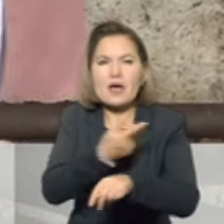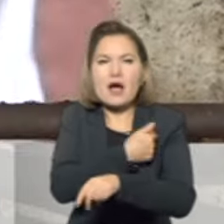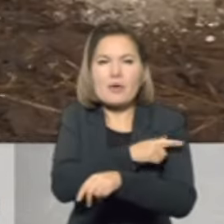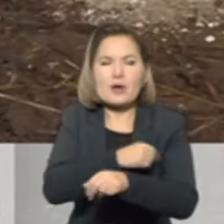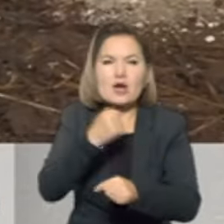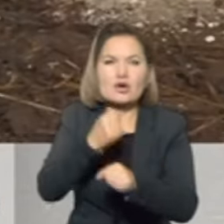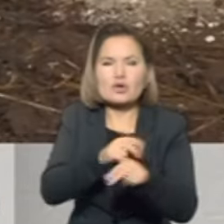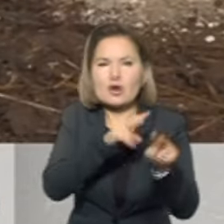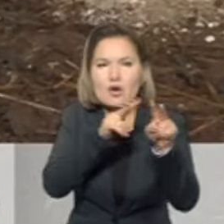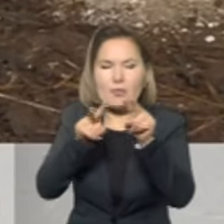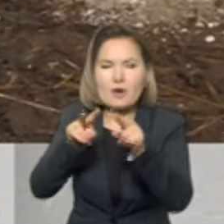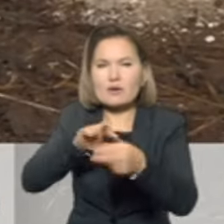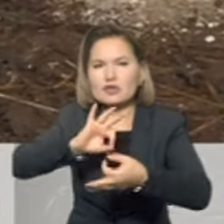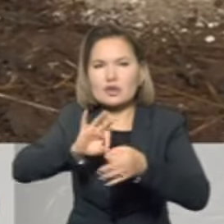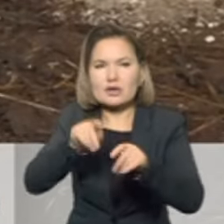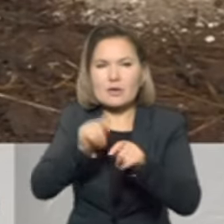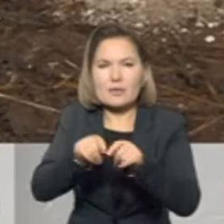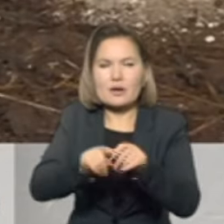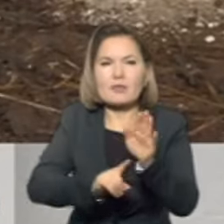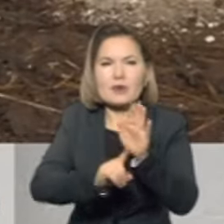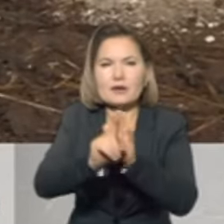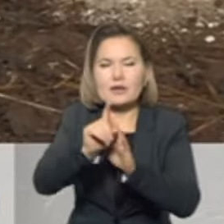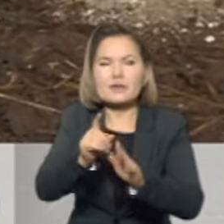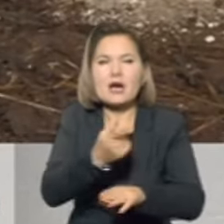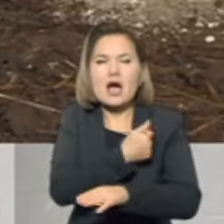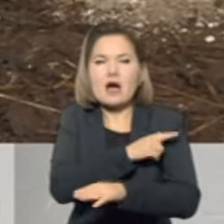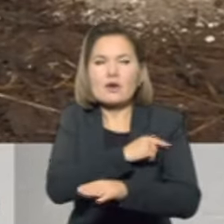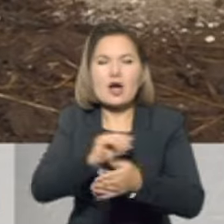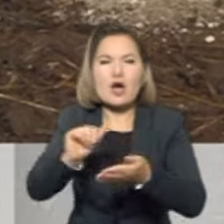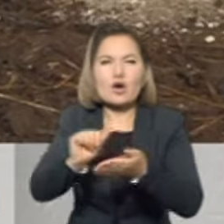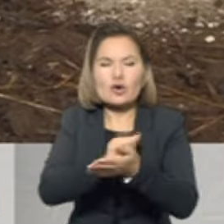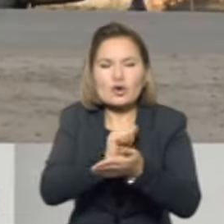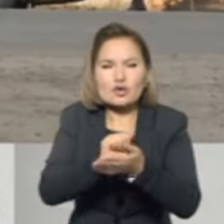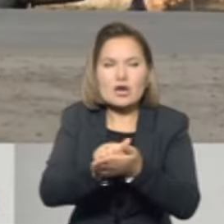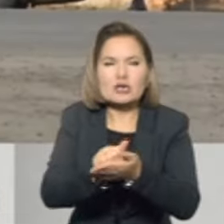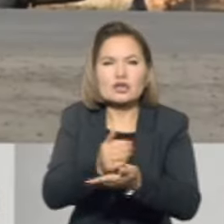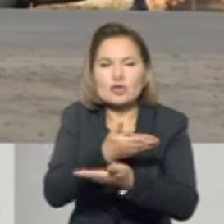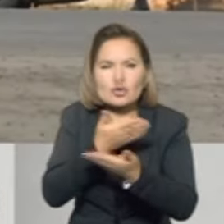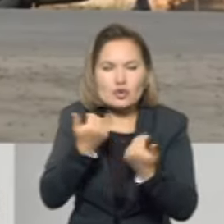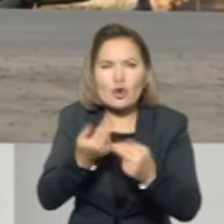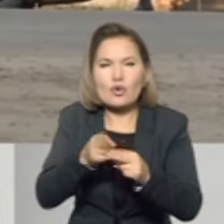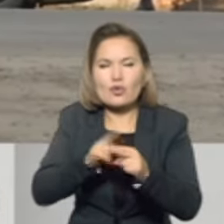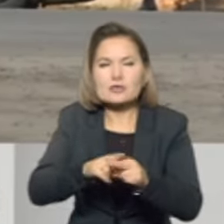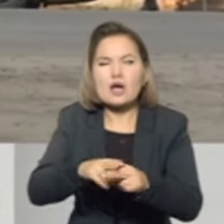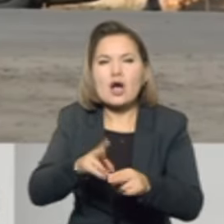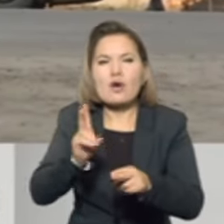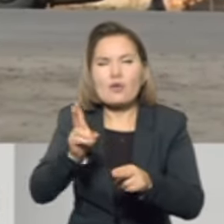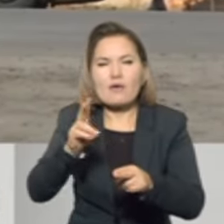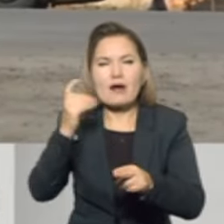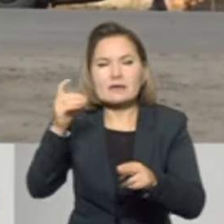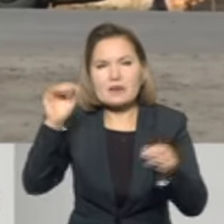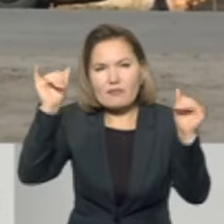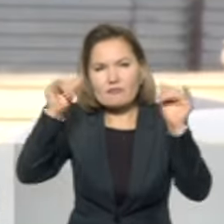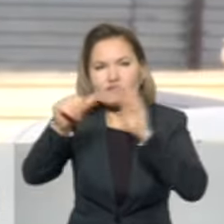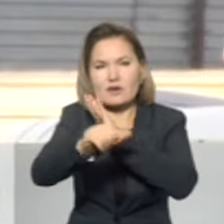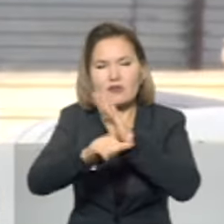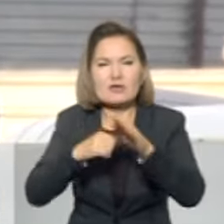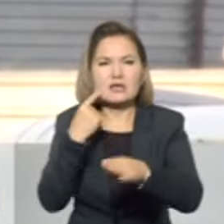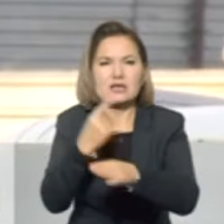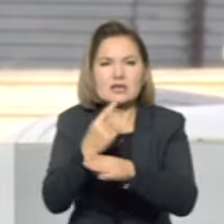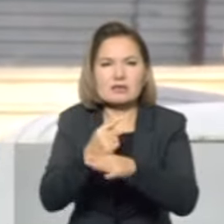бақылау бекеттері орнатылды. Ветеринариялық құжаттарсыз малды тасымалдауға және союға қатаң тыйым салынған.